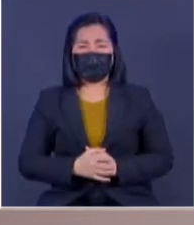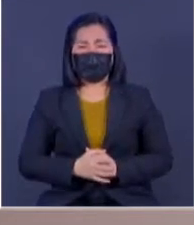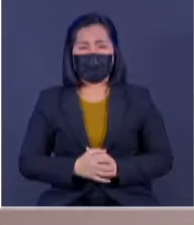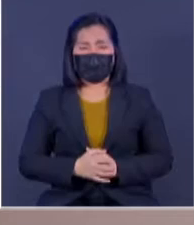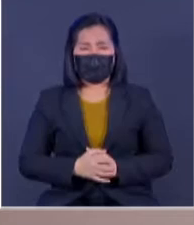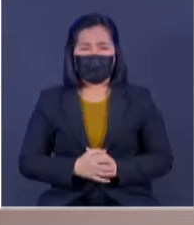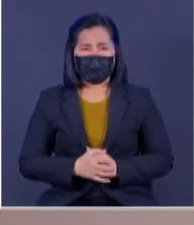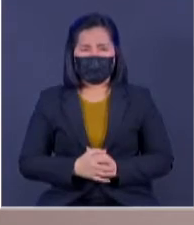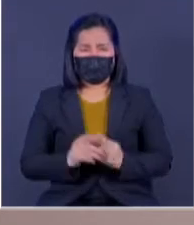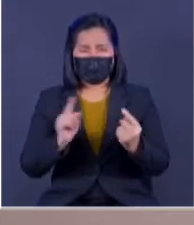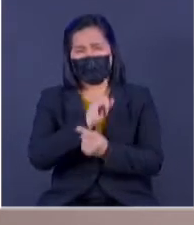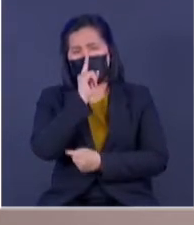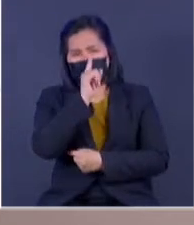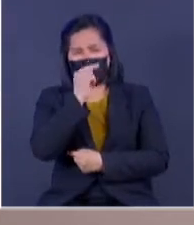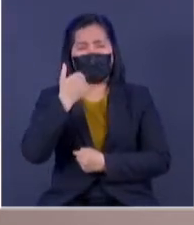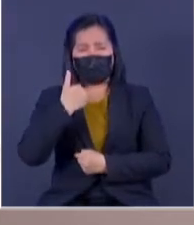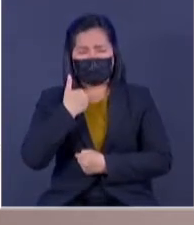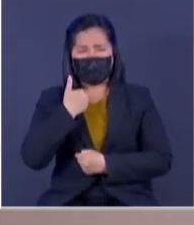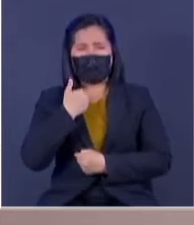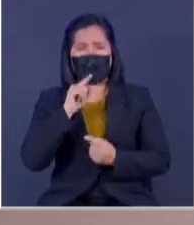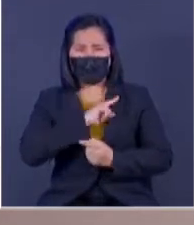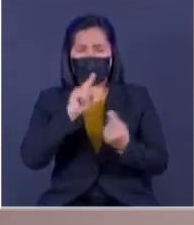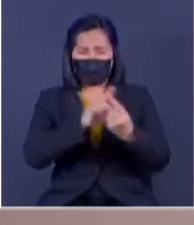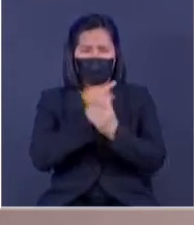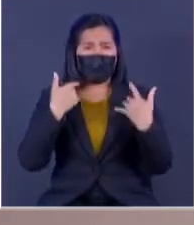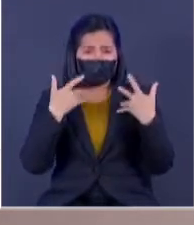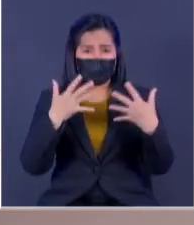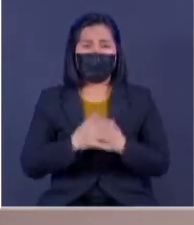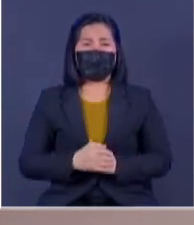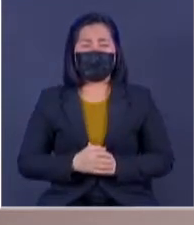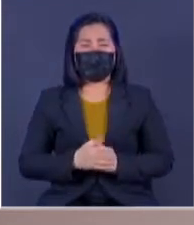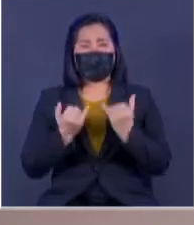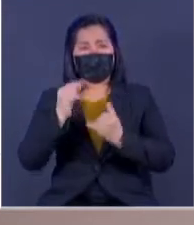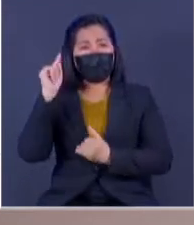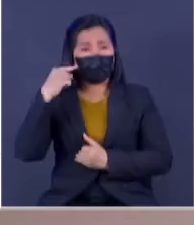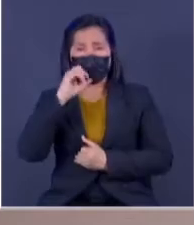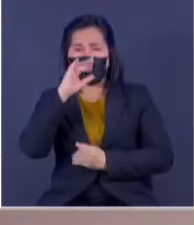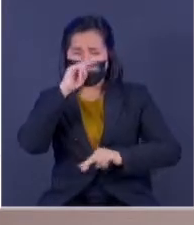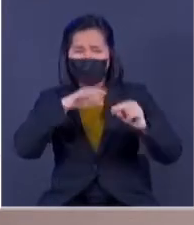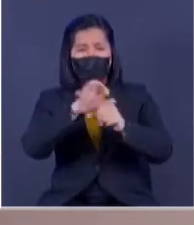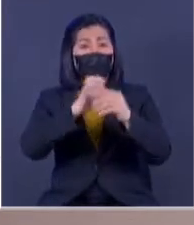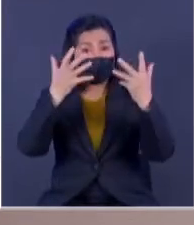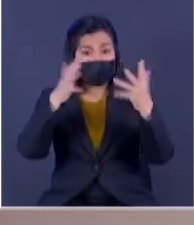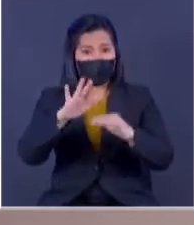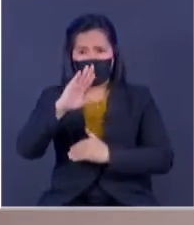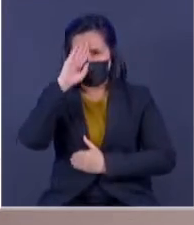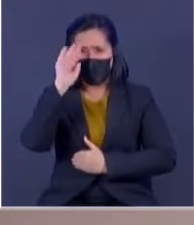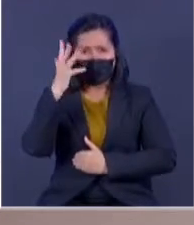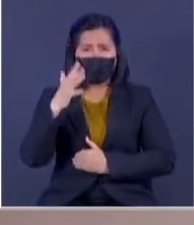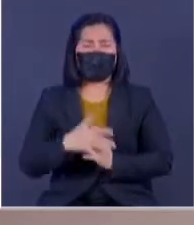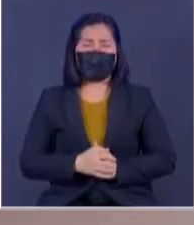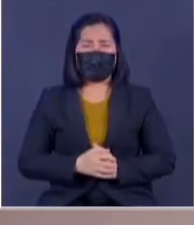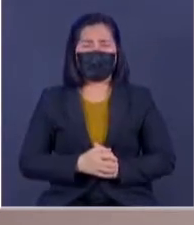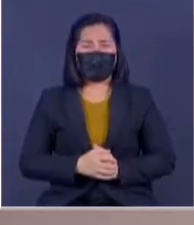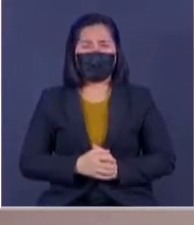งานนี้ก็เลยโดนวิจารณ์ว่าไม่รับผิดชอบต่อสังคมถึงแม้ว่าเบื้องต้นเธอจะโชว์ผลตรวจโควิด-19 แล้วว่าไม่ติดเชื้อนะคะ